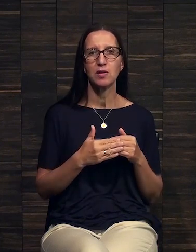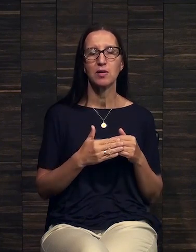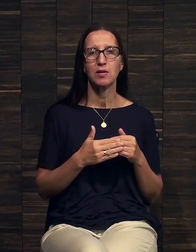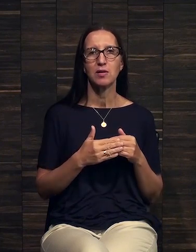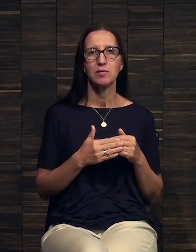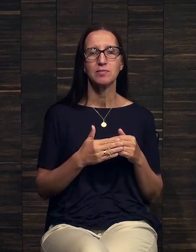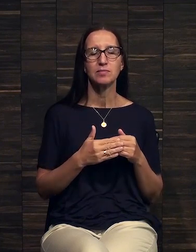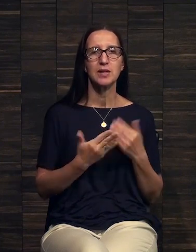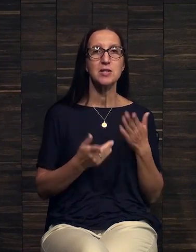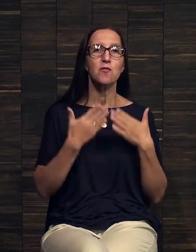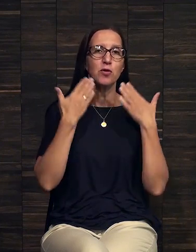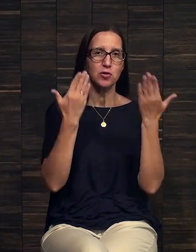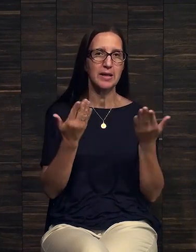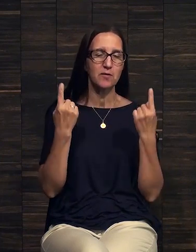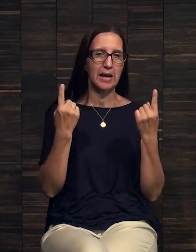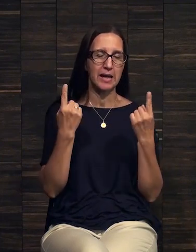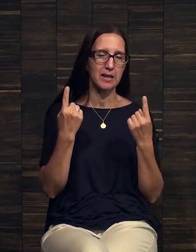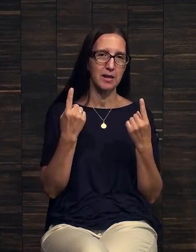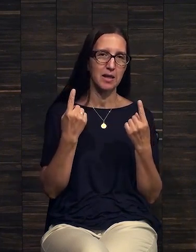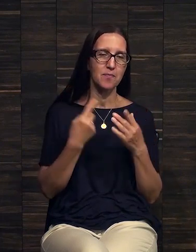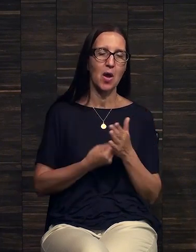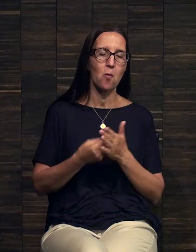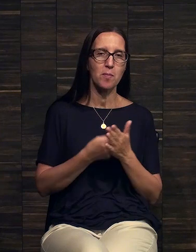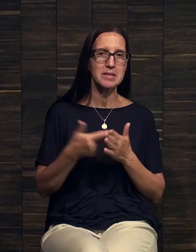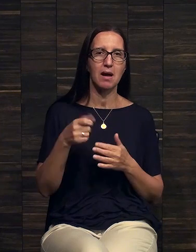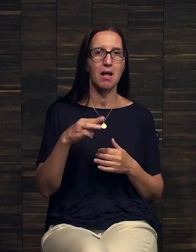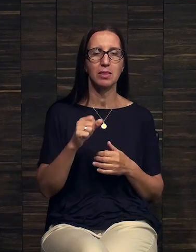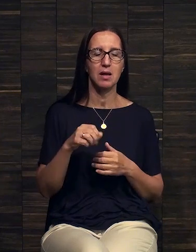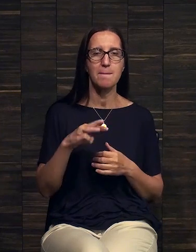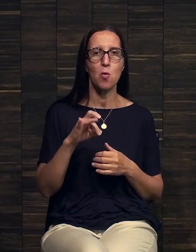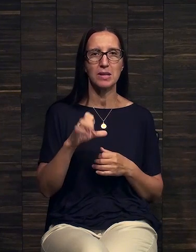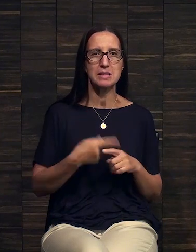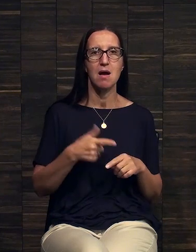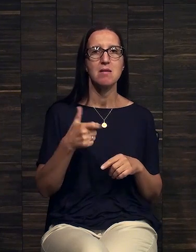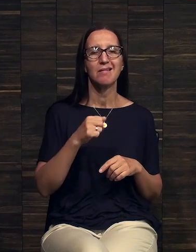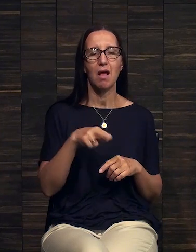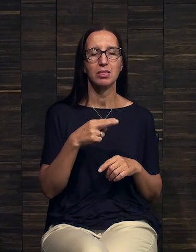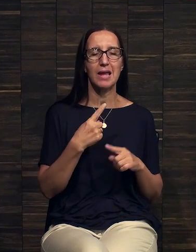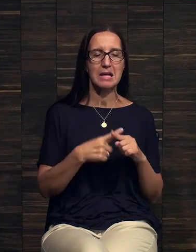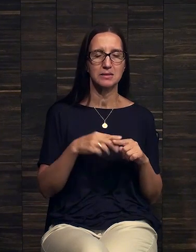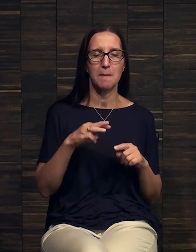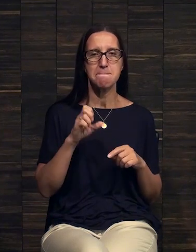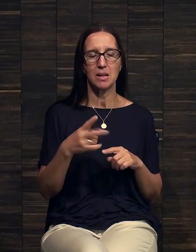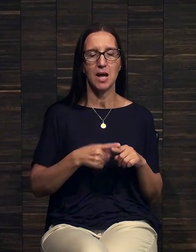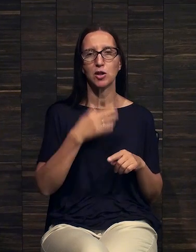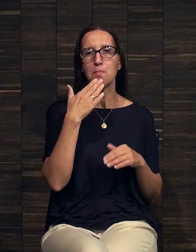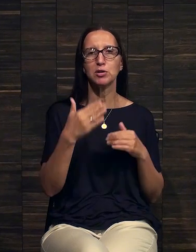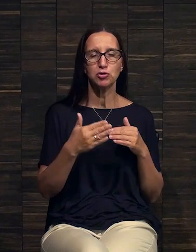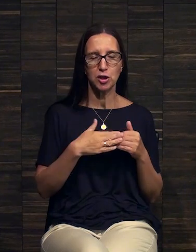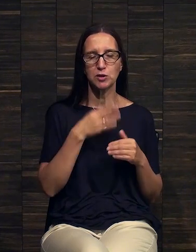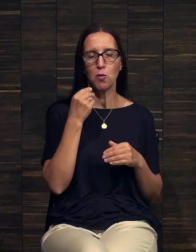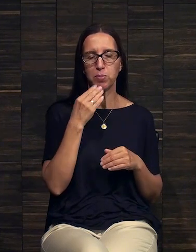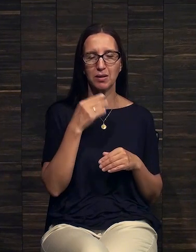and Гитлера, he was brought to Hitler. Гранта Моррисона, New X-Men. If you это read Grant Morrison, New X-Men, and